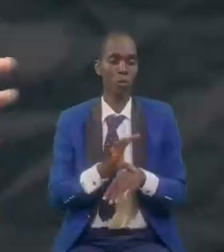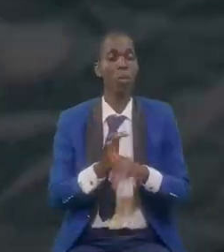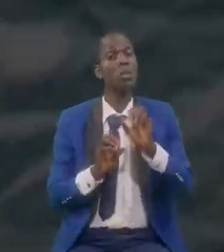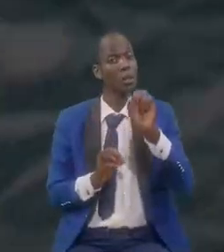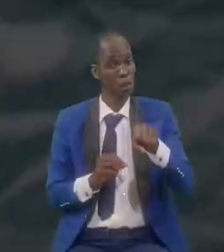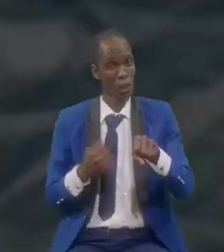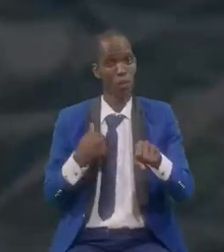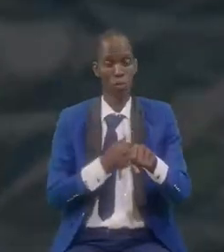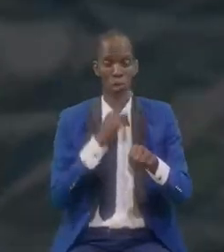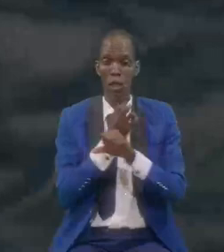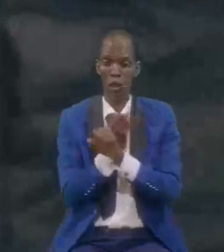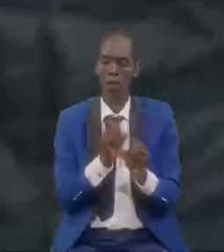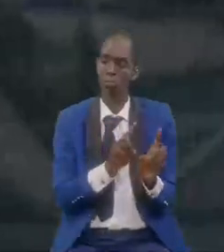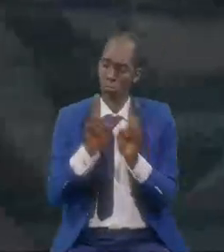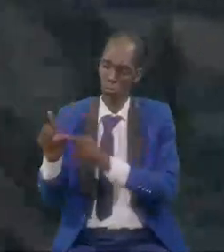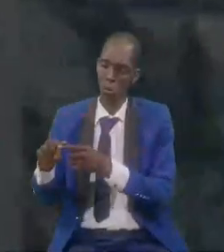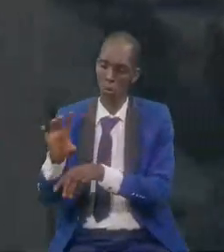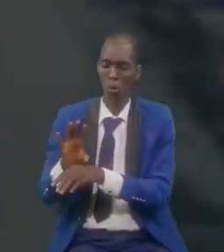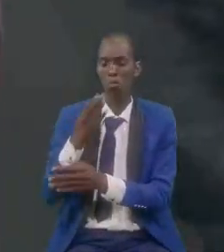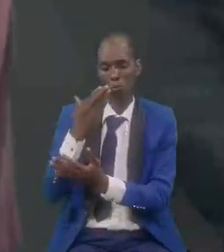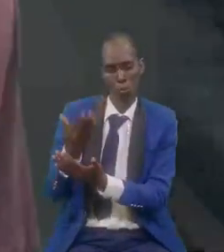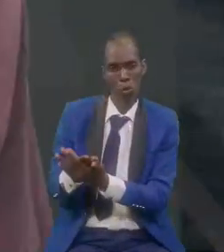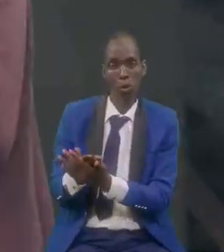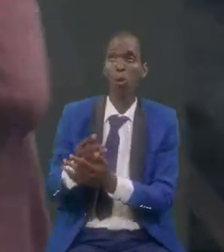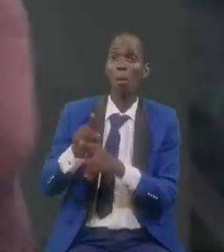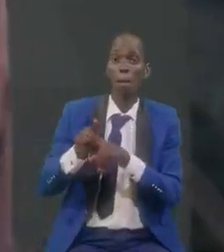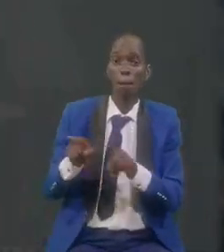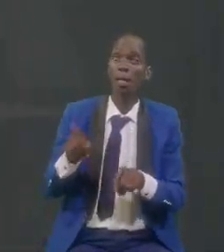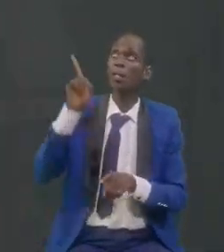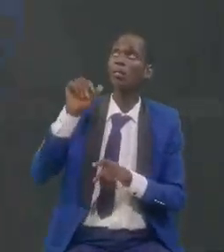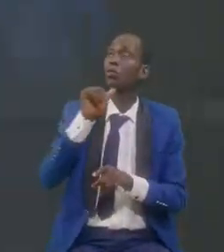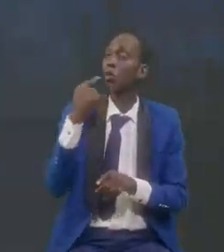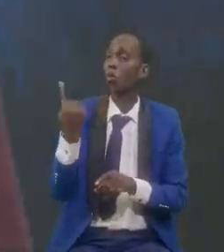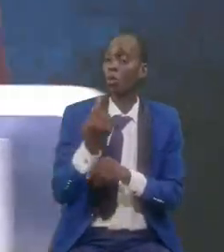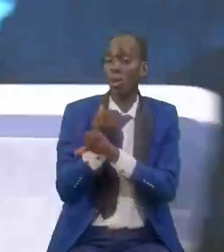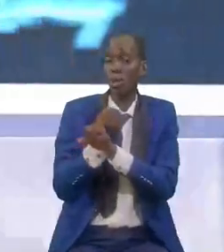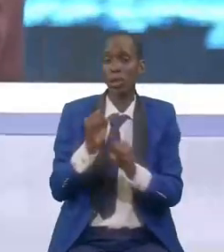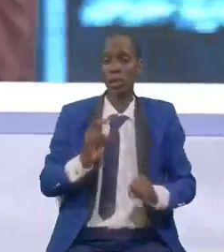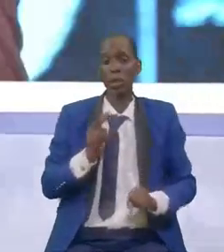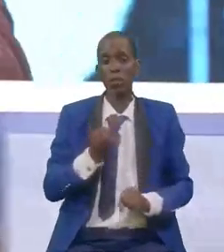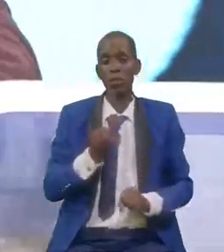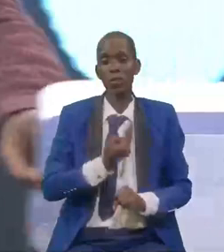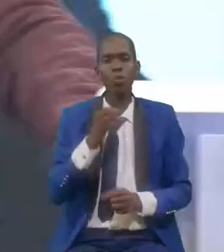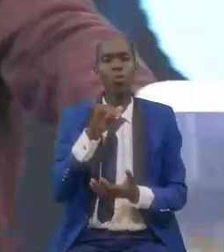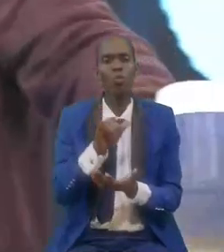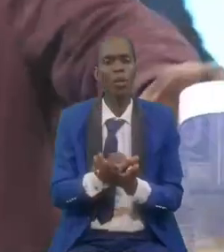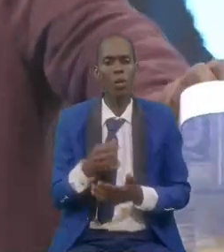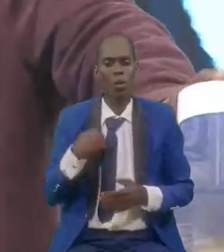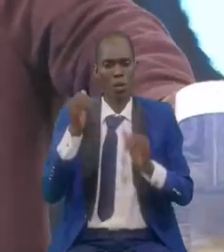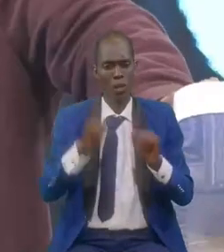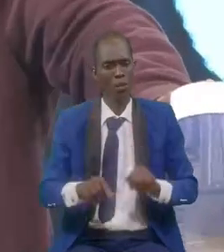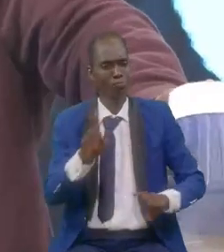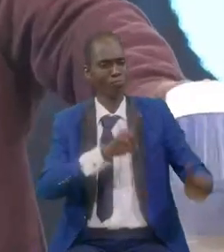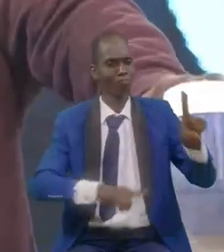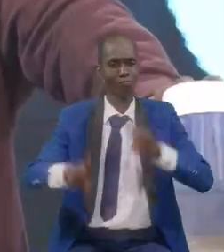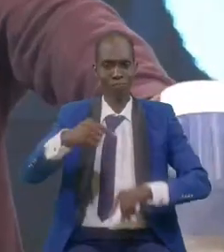vrai, tu es sauvé, tu viens à l'église, c'est vrai. Il ne nous a pas sauvés pour que nous puissions dire, « Oh, je suis né de